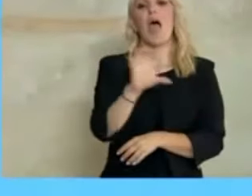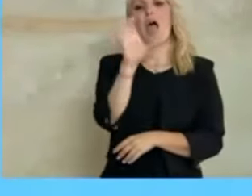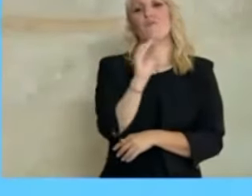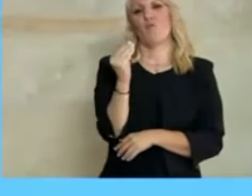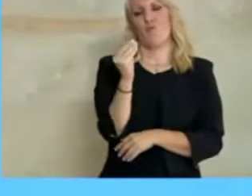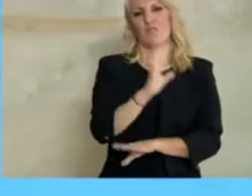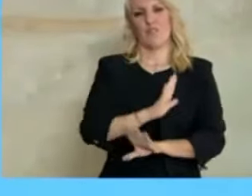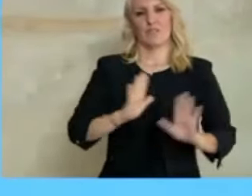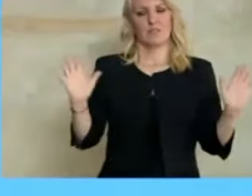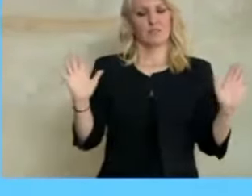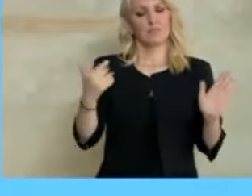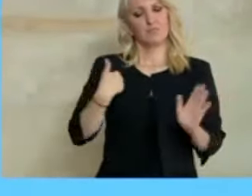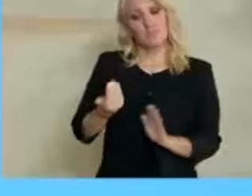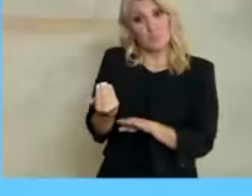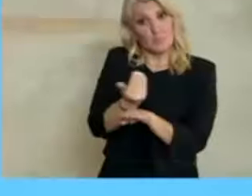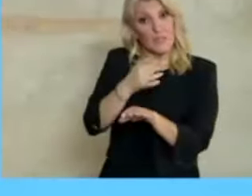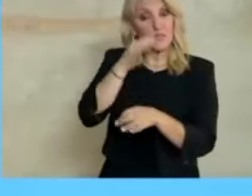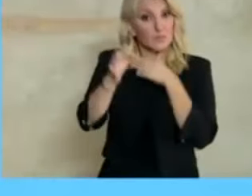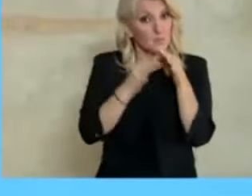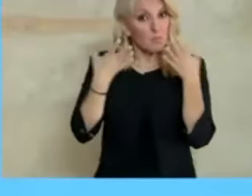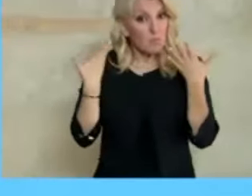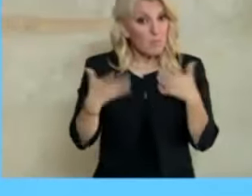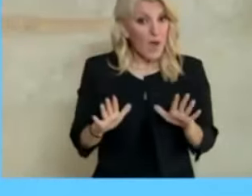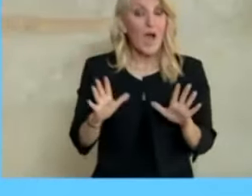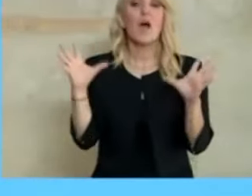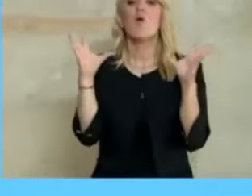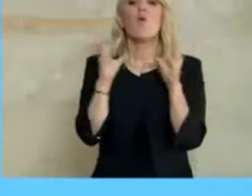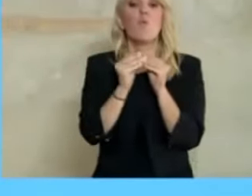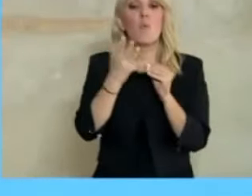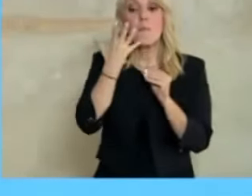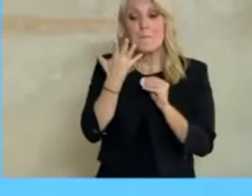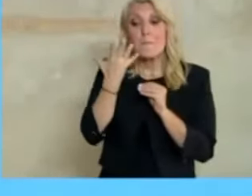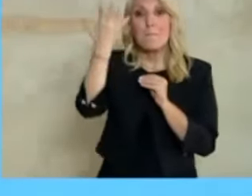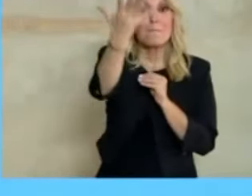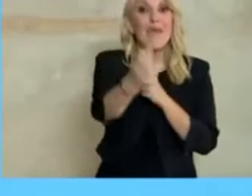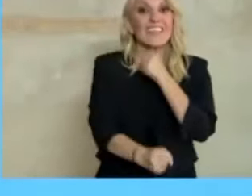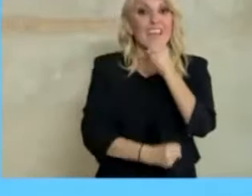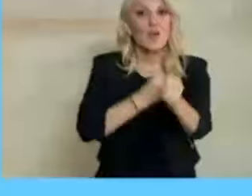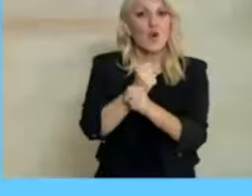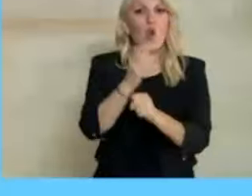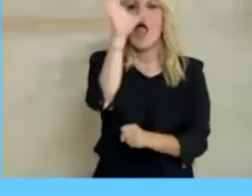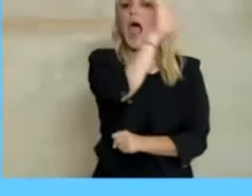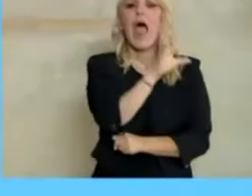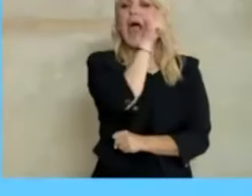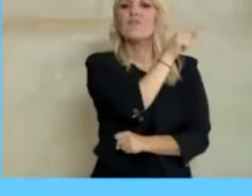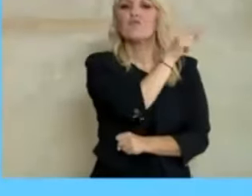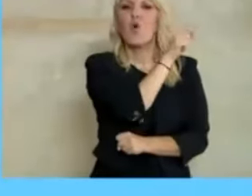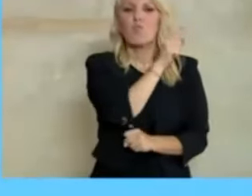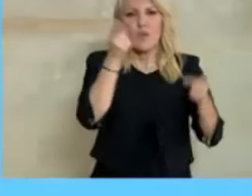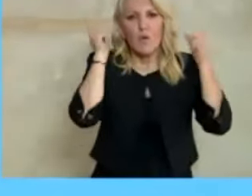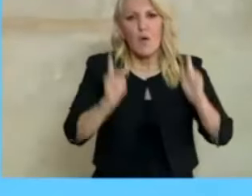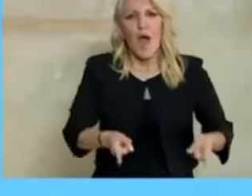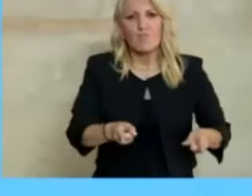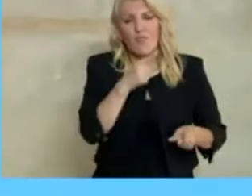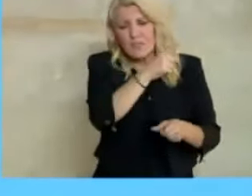ευρωεκλογών και για τις σημαντικές αποφάσεις που θα πάρθουν στην Ευρώπη την επόμενη πενταετία. Η αντιπολίτευση έρχεται και λέει: στείλτε μήνυμα στην